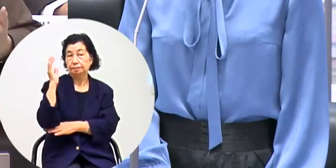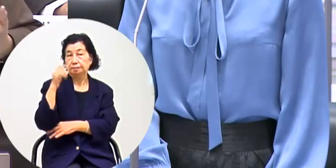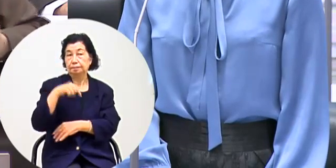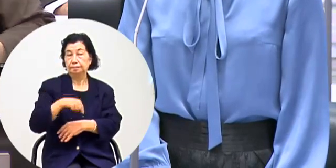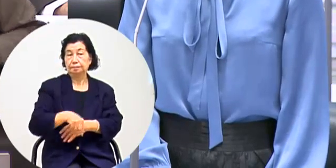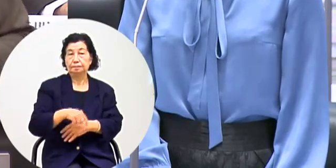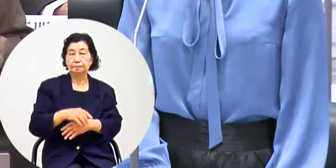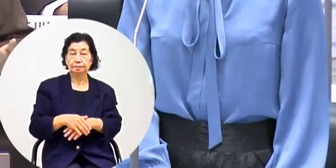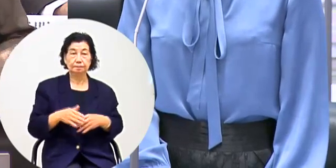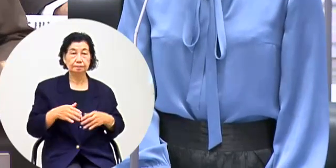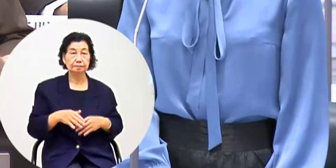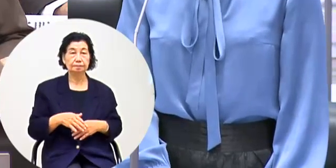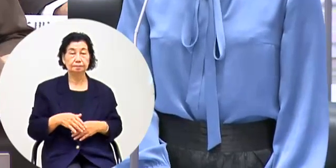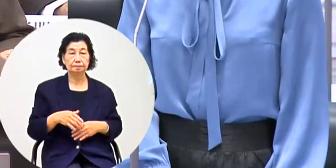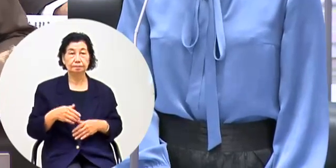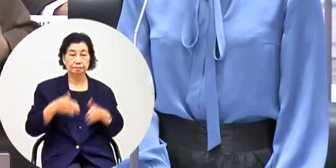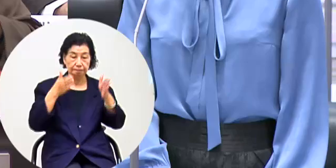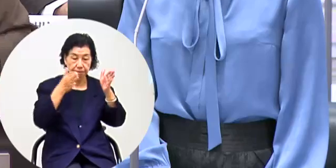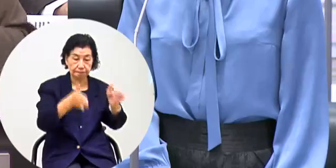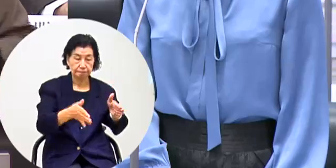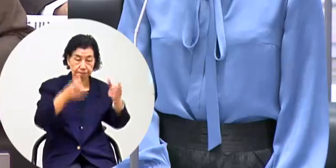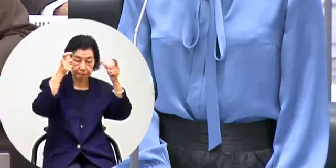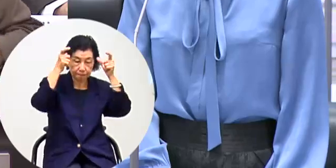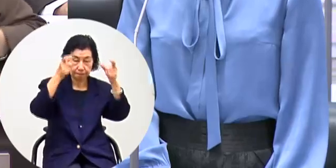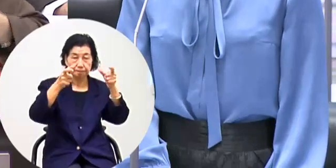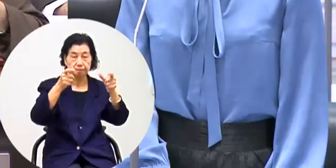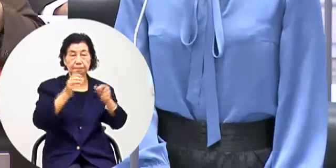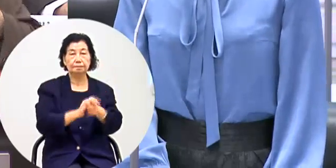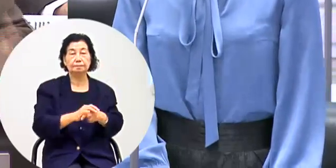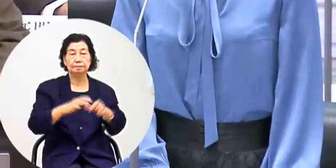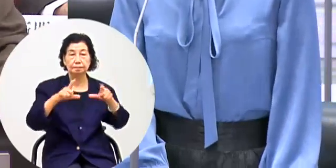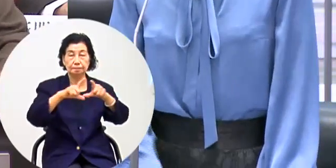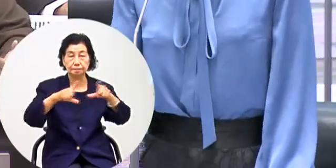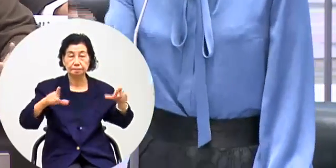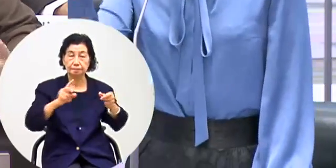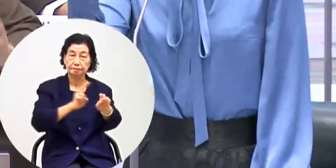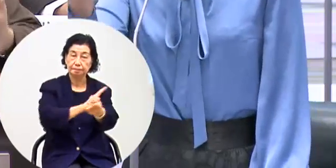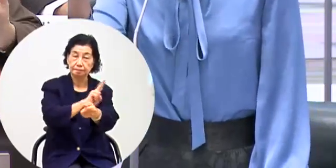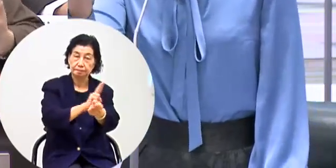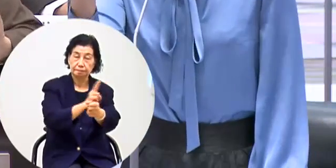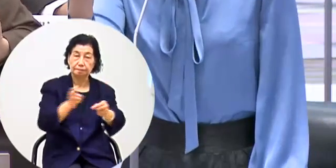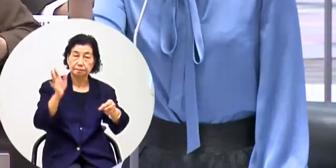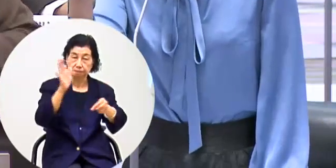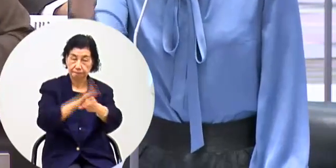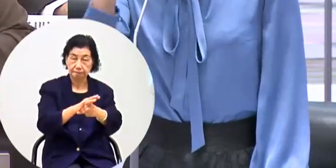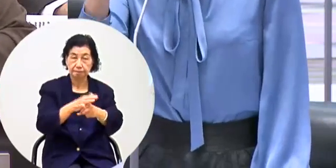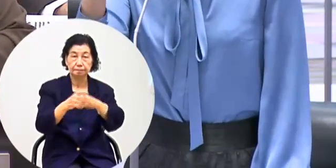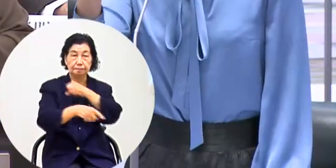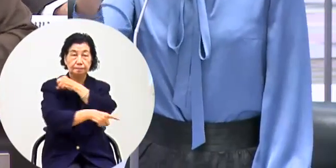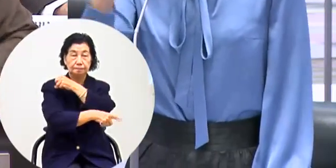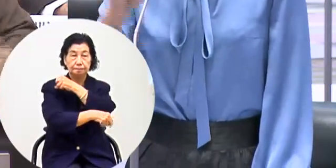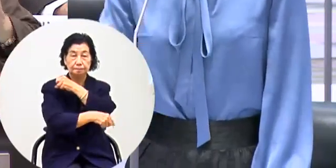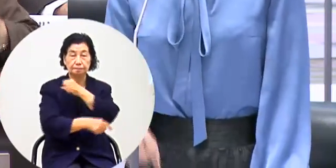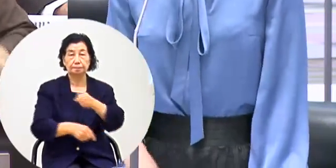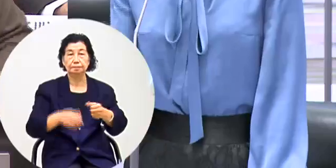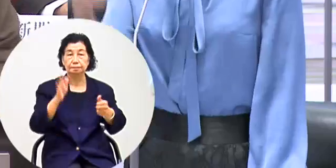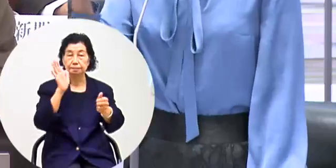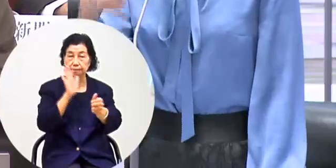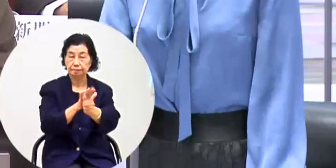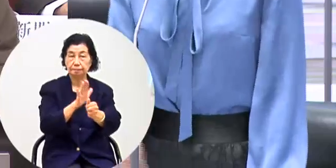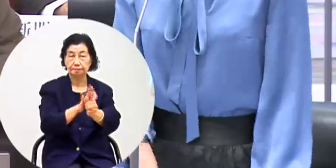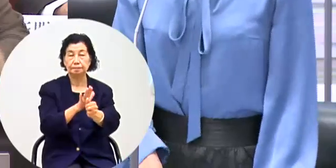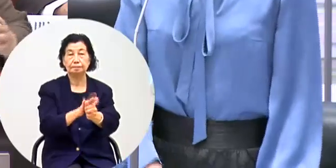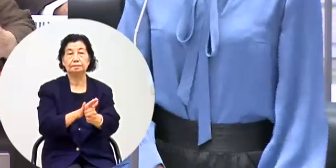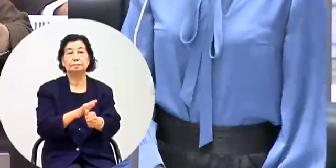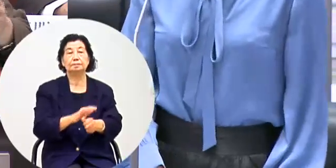雄大南埔最后的剩余价值，也是会当讲我会当做我。对啊，不是